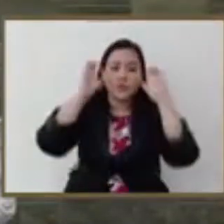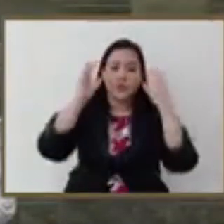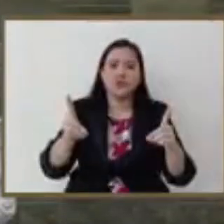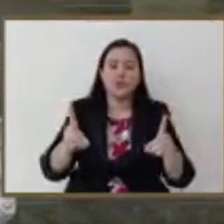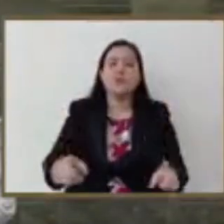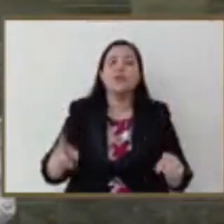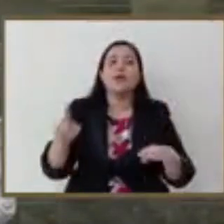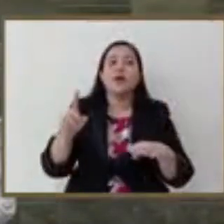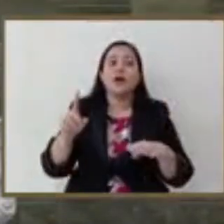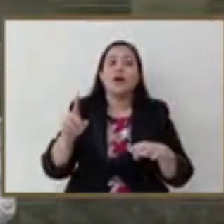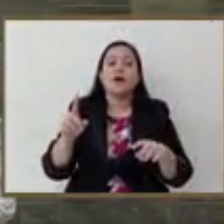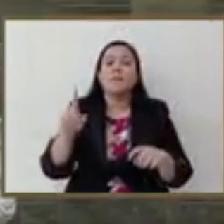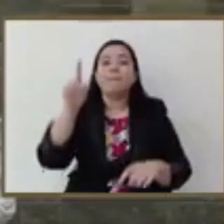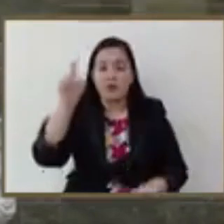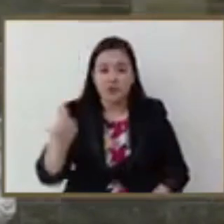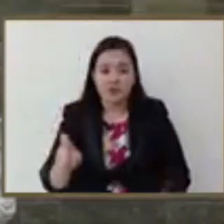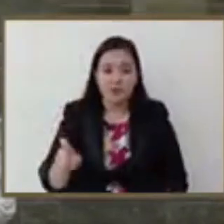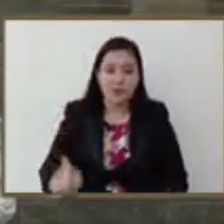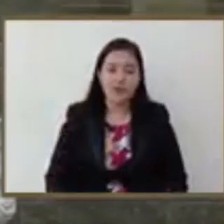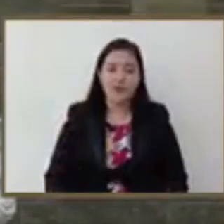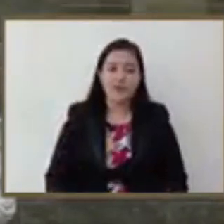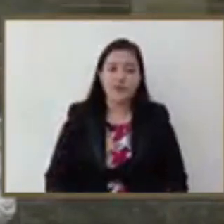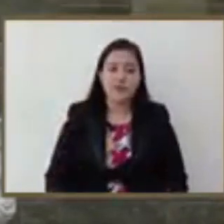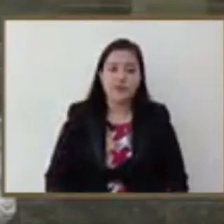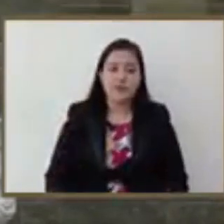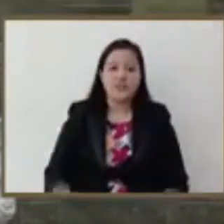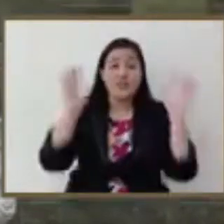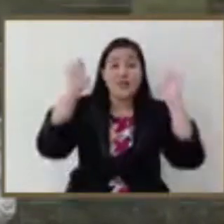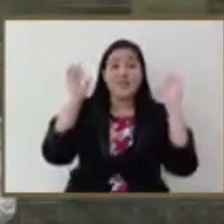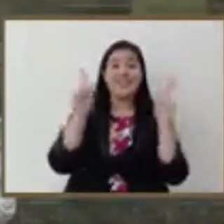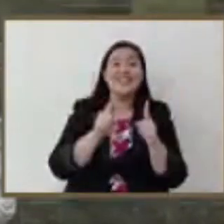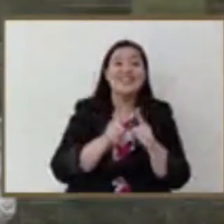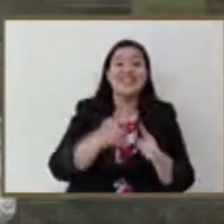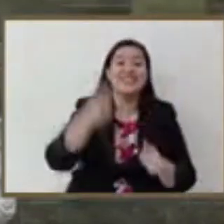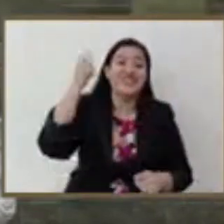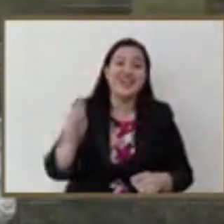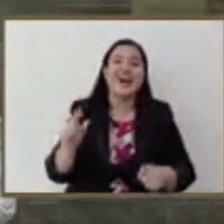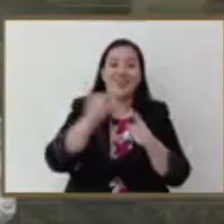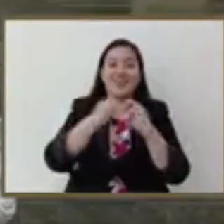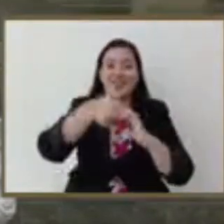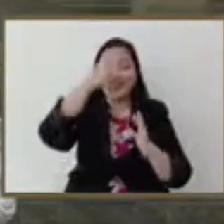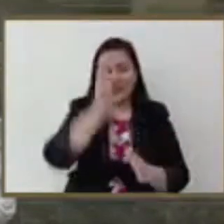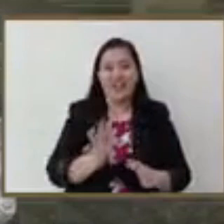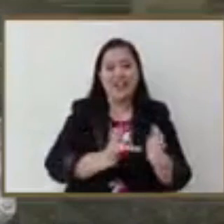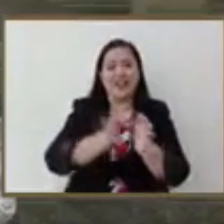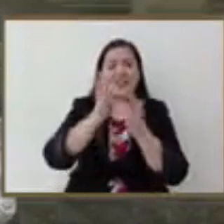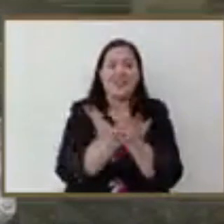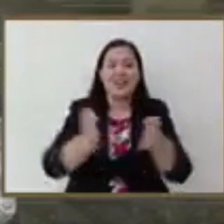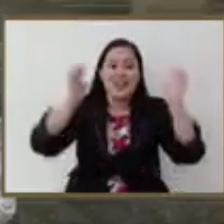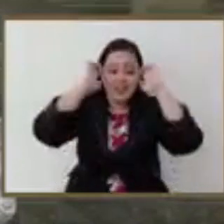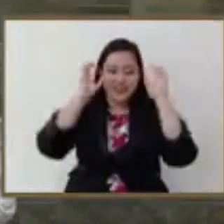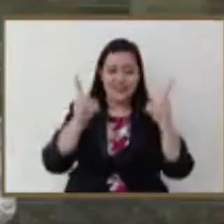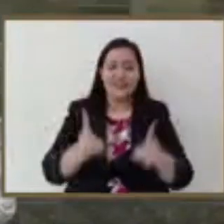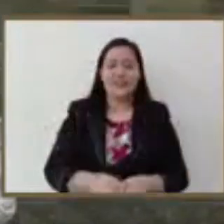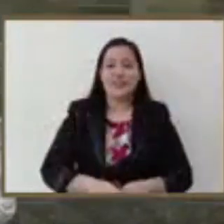Dapat nasa ilalim po yan. Dapat nasa kapangyarihan po yan at control ng salita ng Diyos. Kapag ka ang edukasyon ng